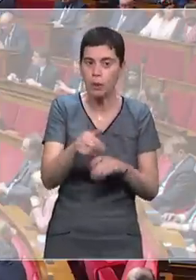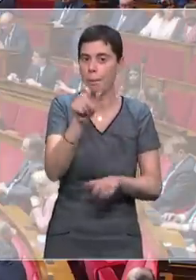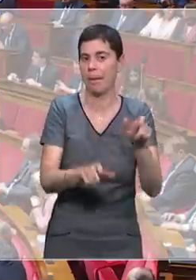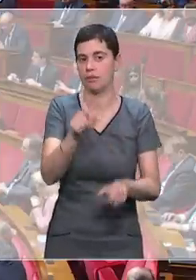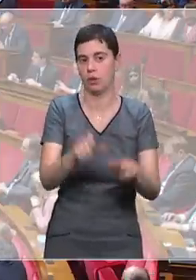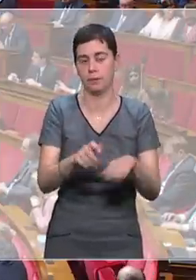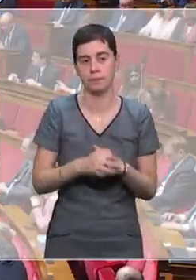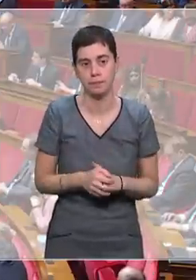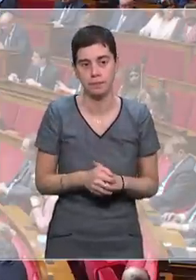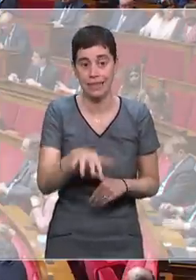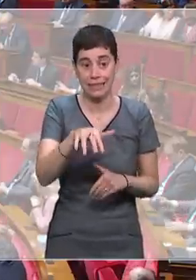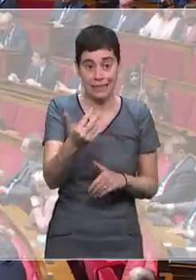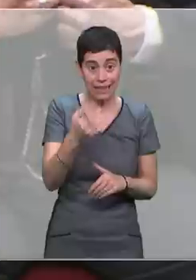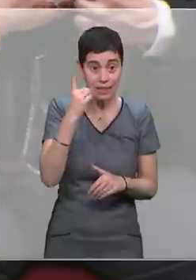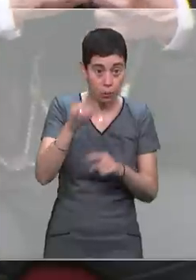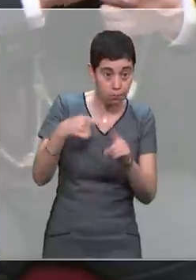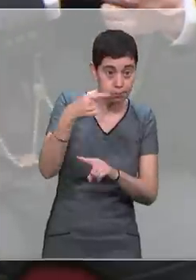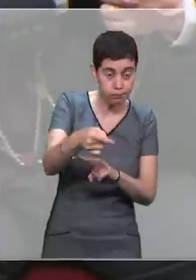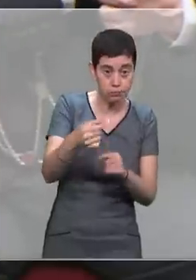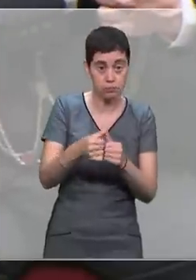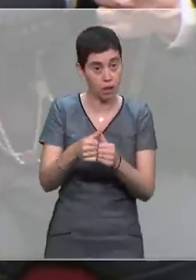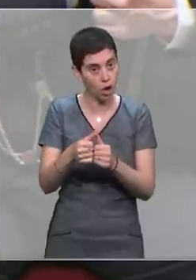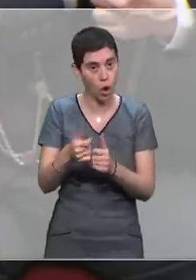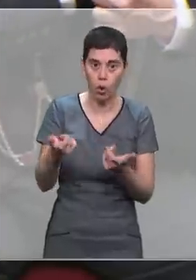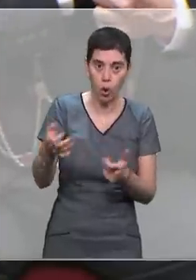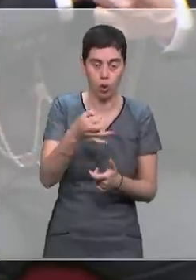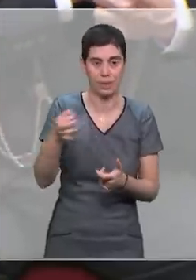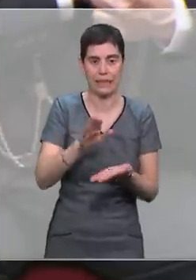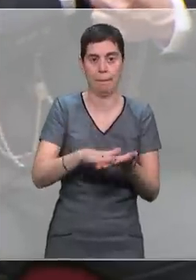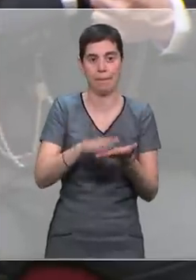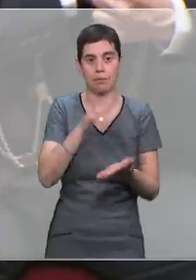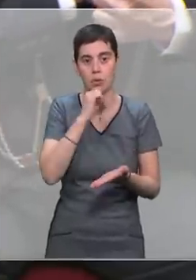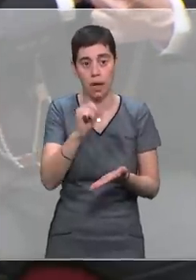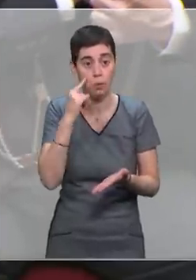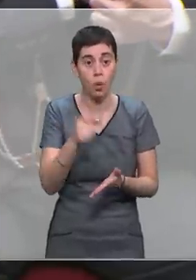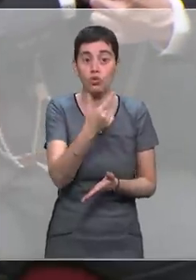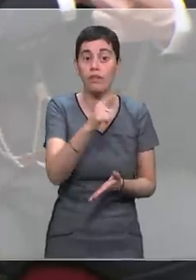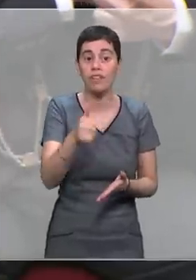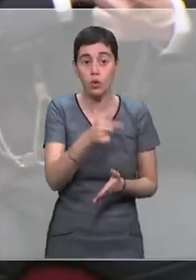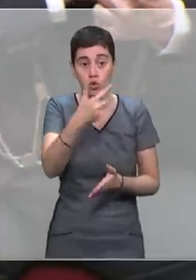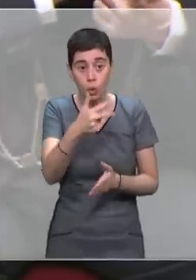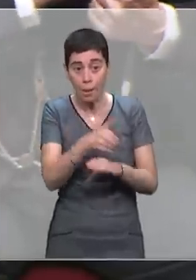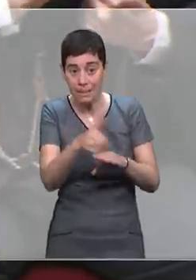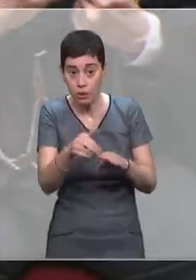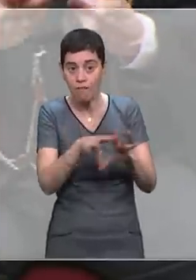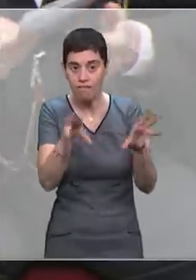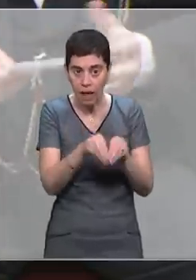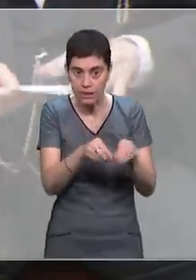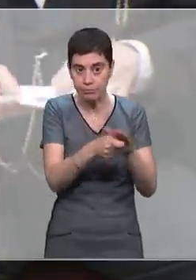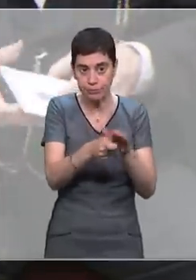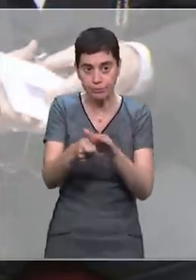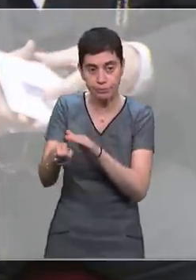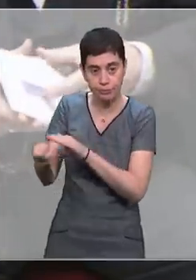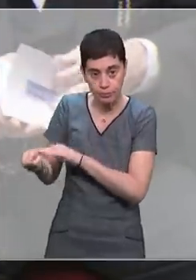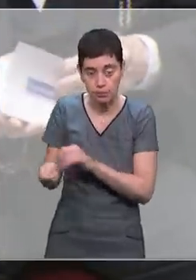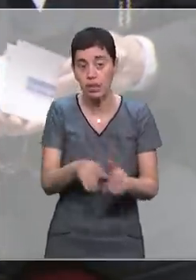Et le 15 décembre prochain, nous verserons de manière automatique la prime de Noël à plus de 2,3 millions de ménages, notamment les